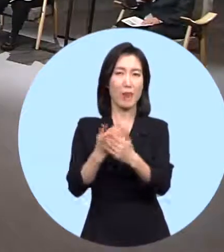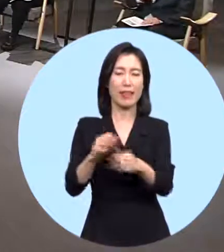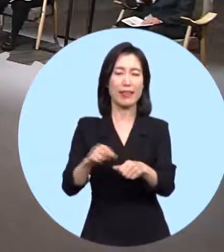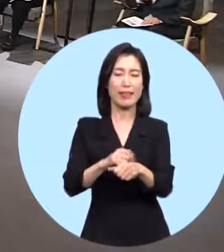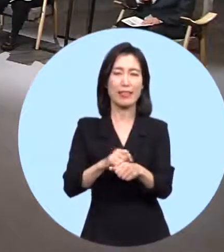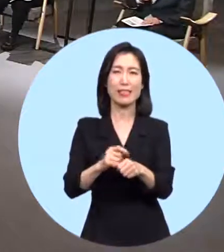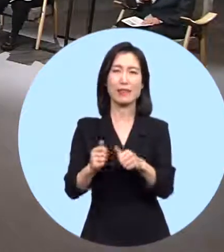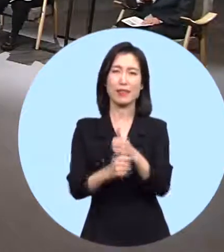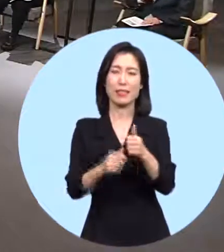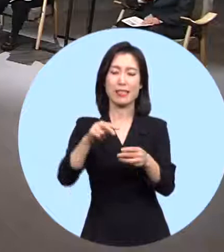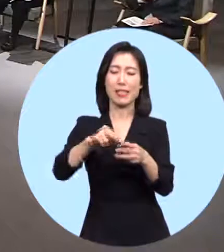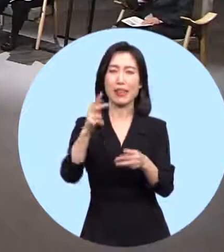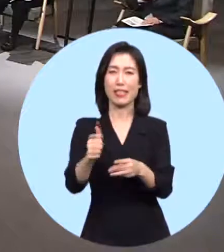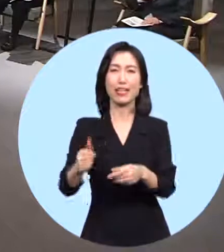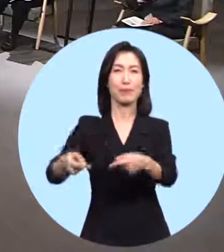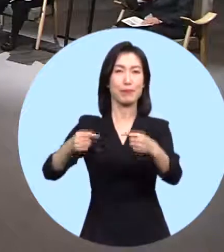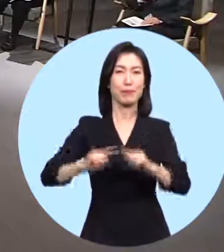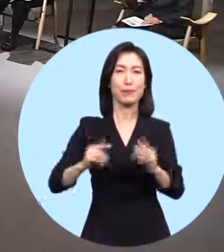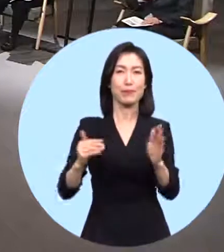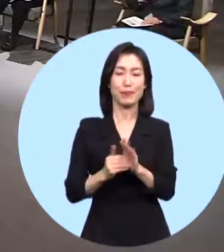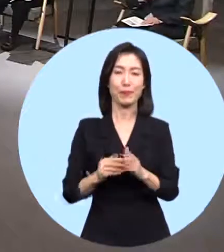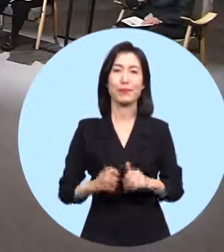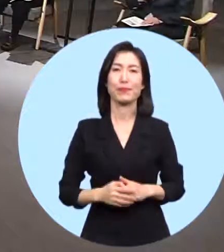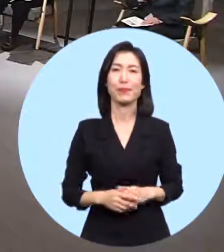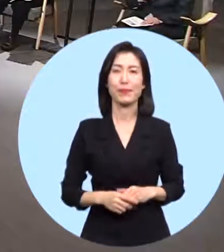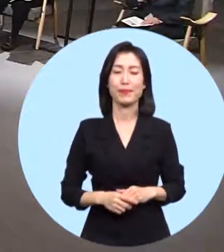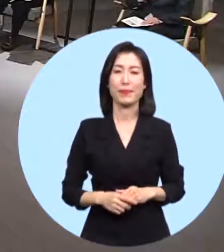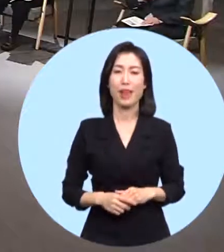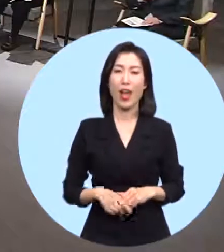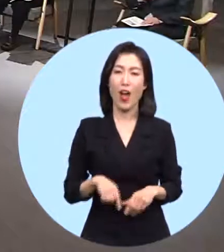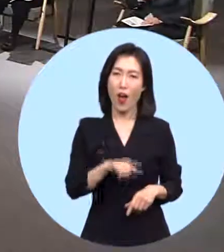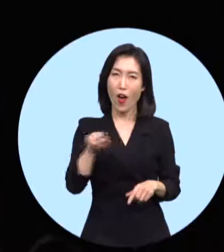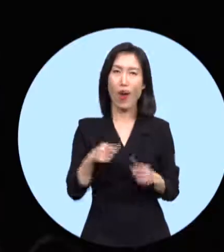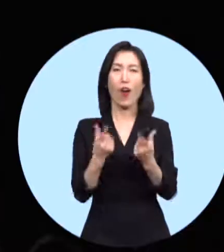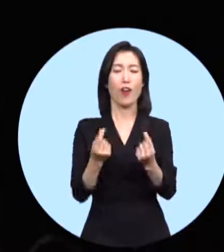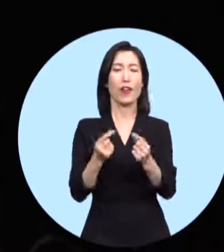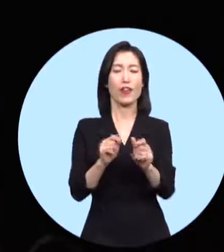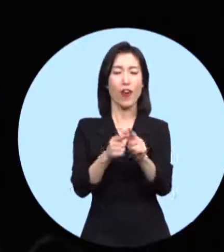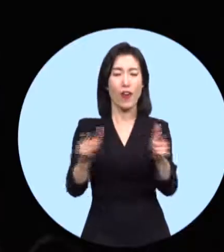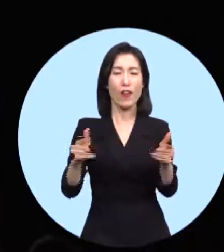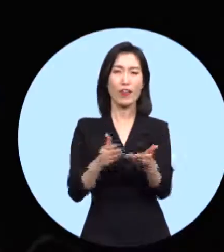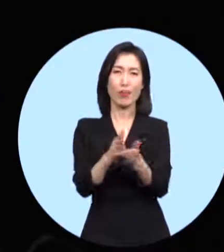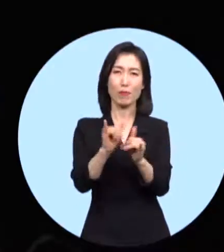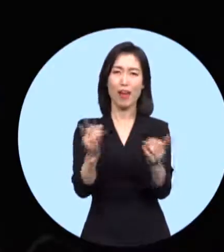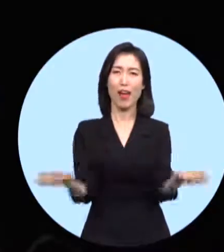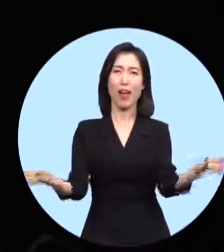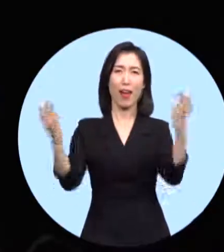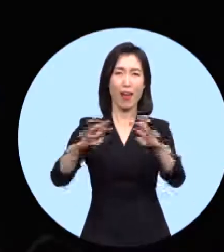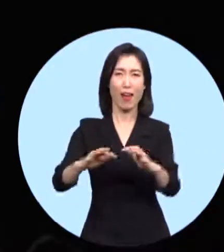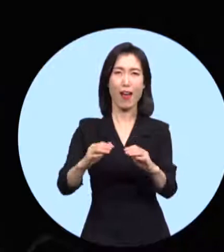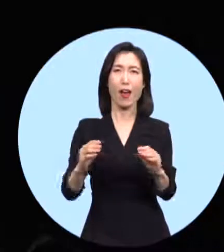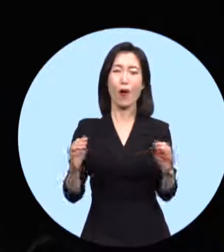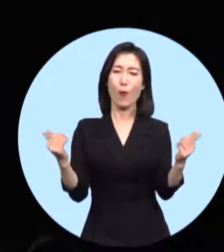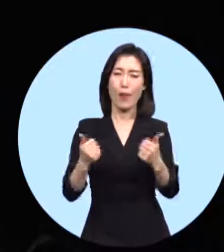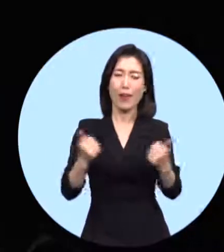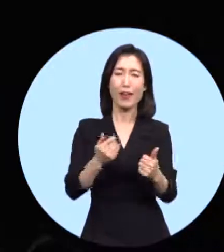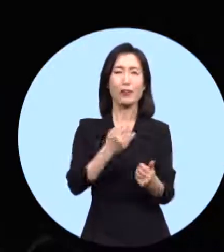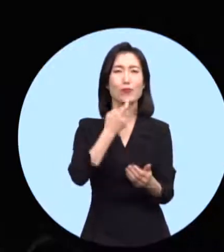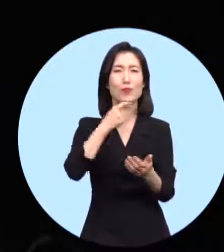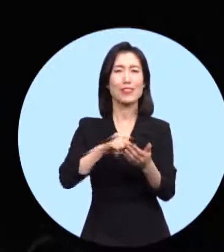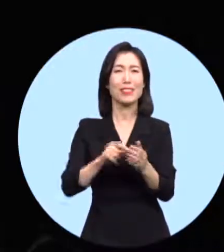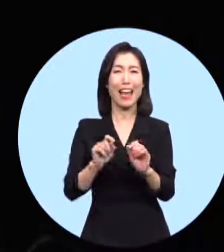연구개발특임센터장님 참석하셨습니다. 네, 반갑습니다. 이렇게 여러 전문가분을 한자리에 뵙는 것은 쉽지